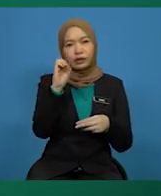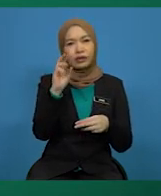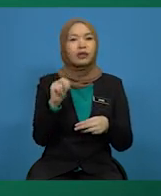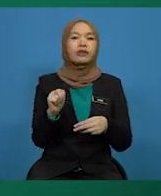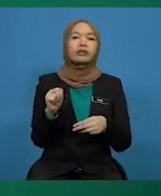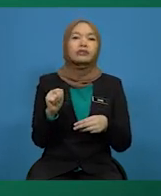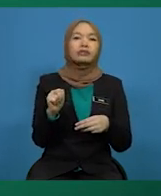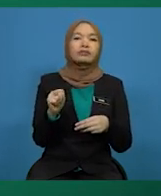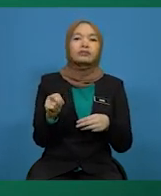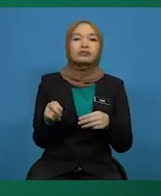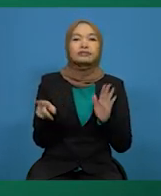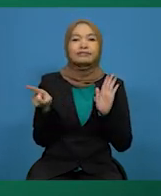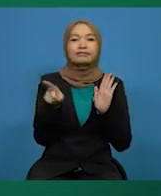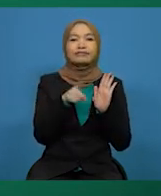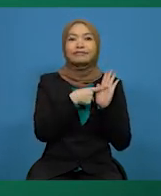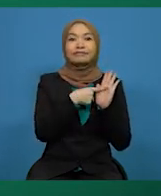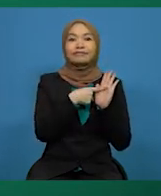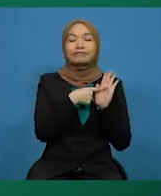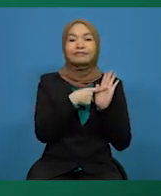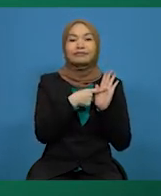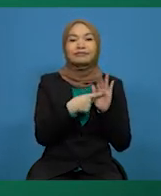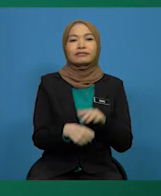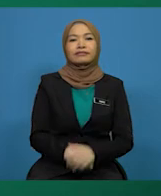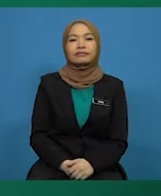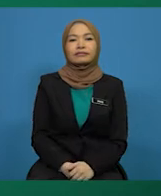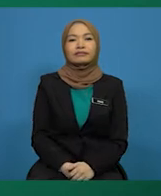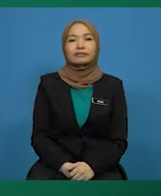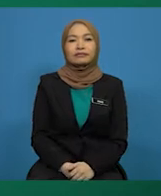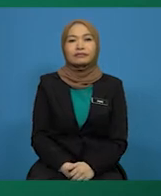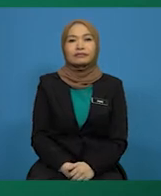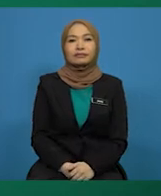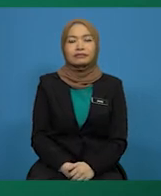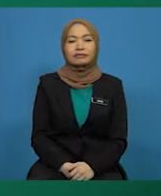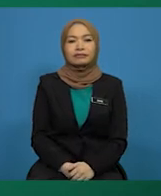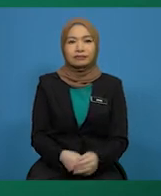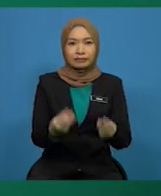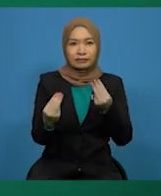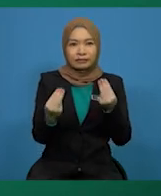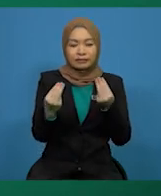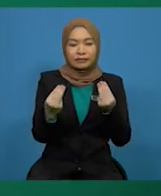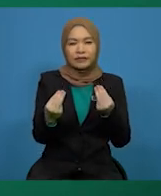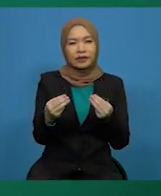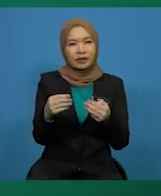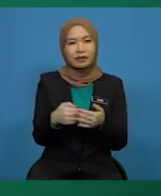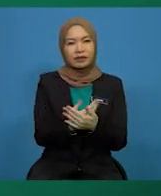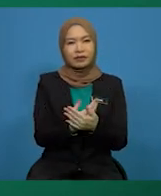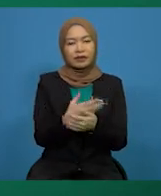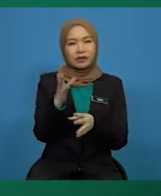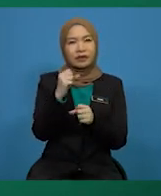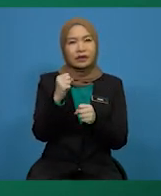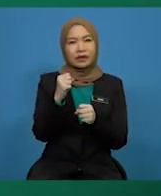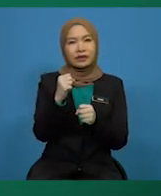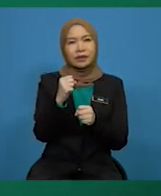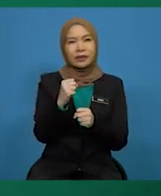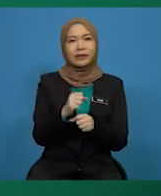nilai harga bond adalah berhubung secara negatif. Maka, keseimbangan baru tercapai di titik